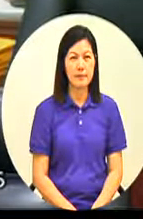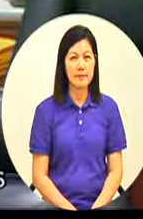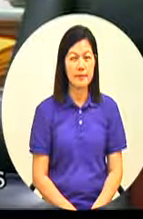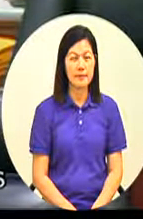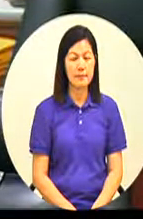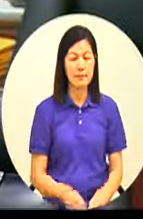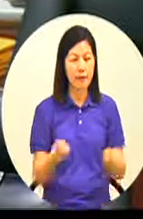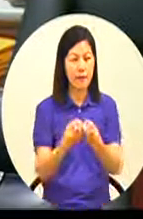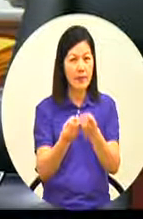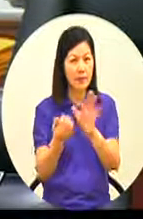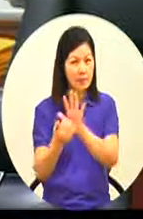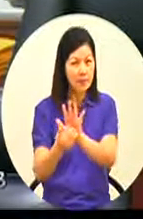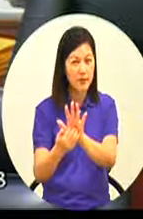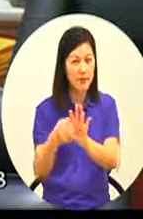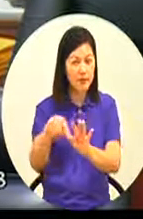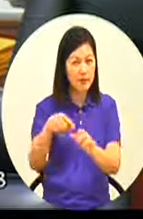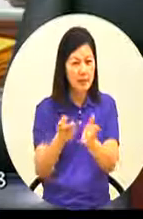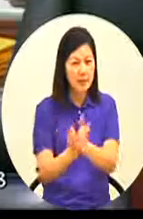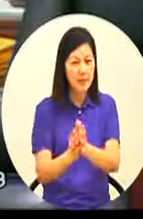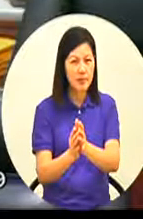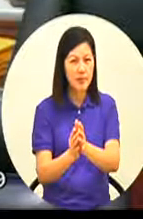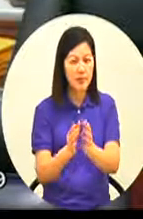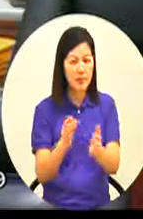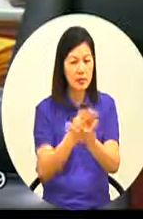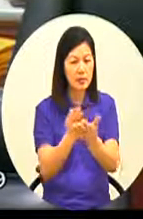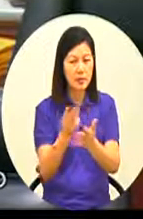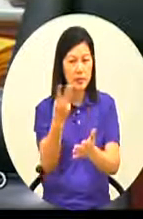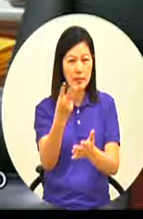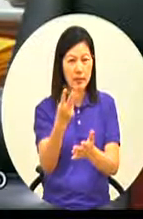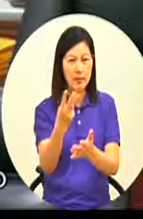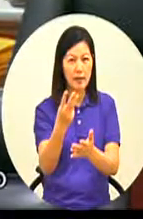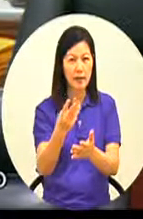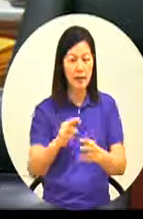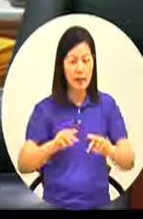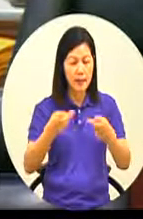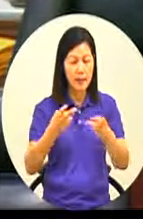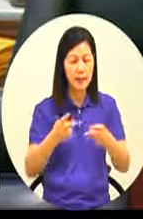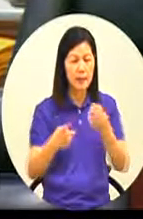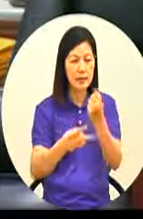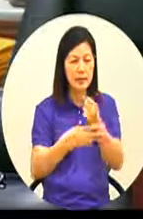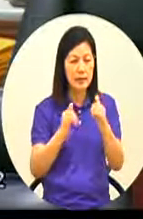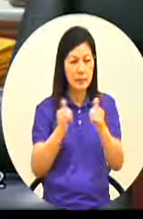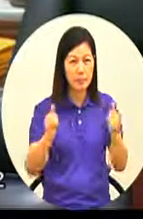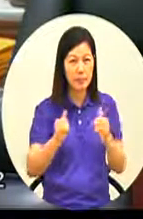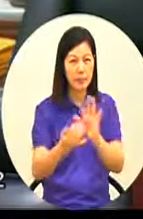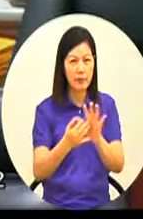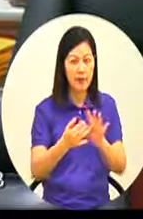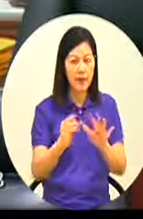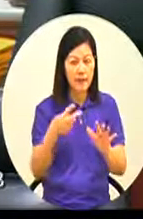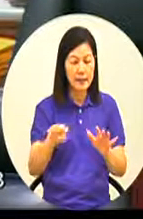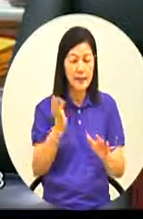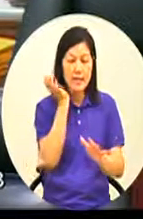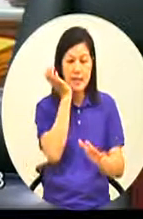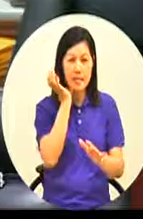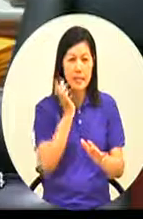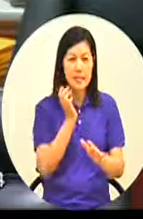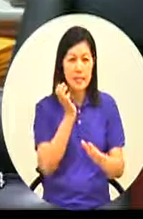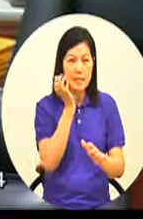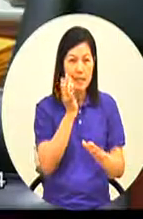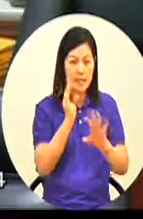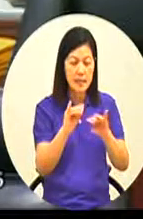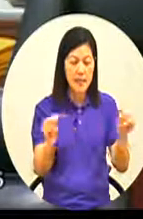防灾的部分就只有三点哦，就是更新里面防灾卡，还有督导沙包准备讯